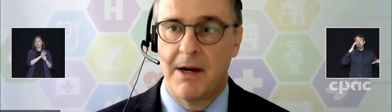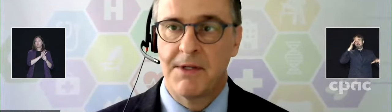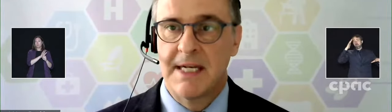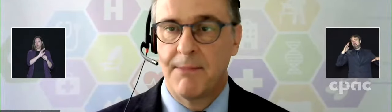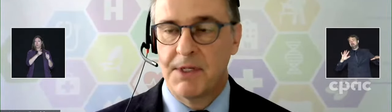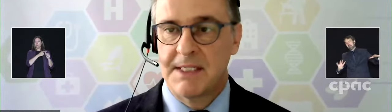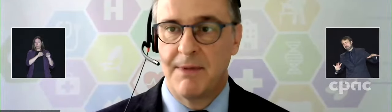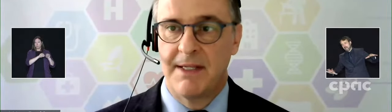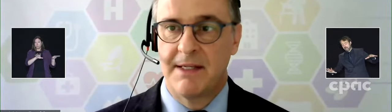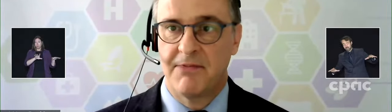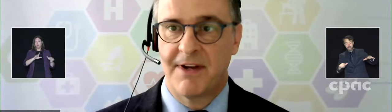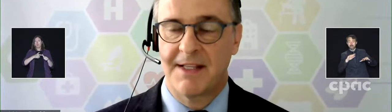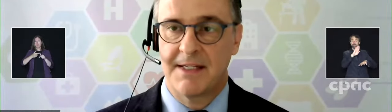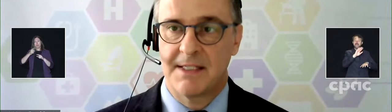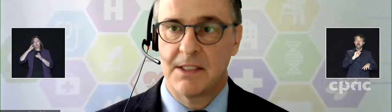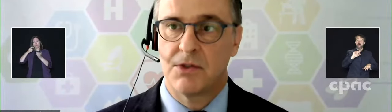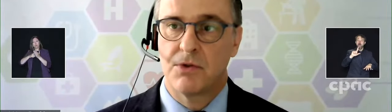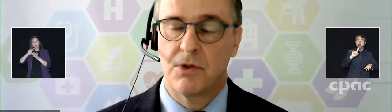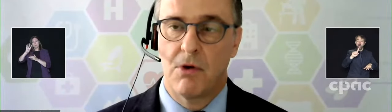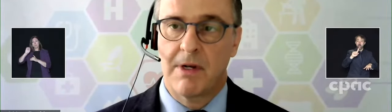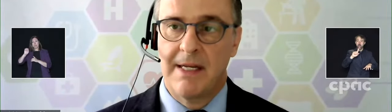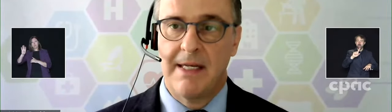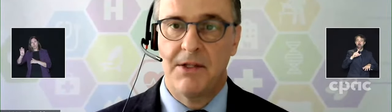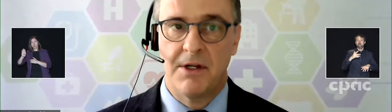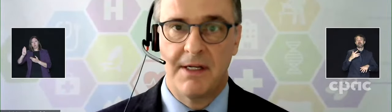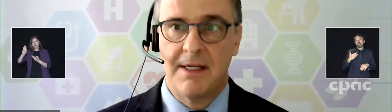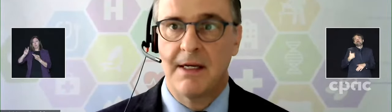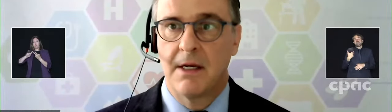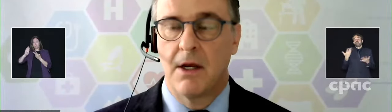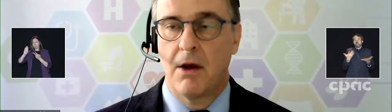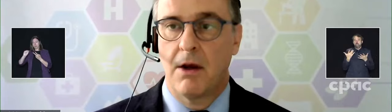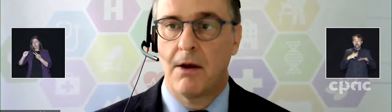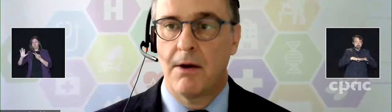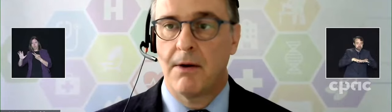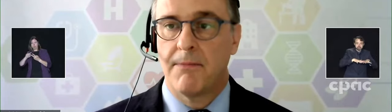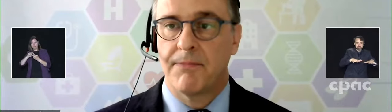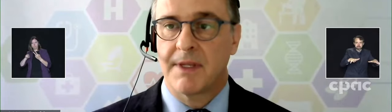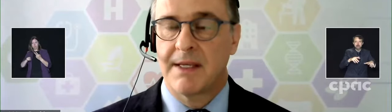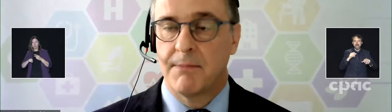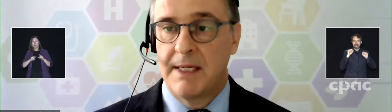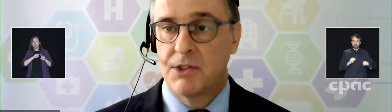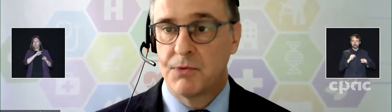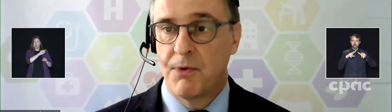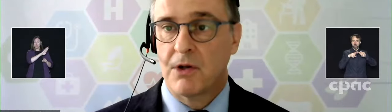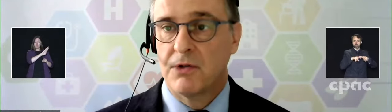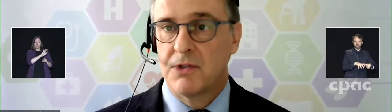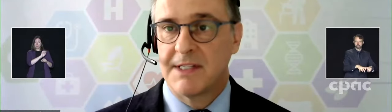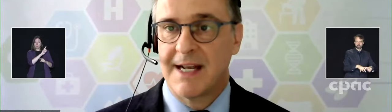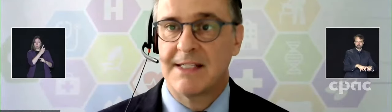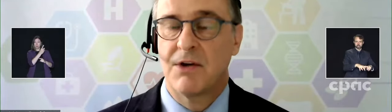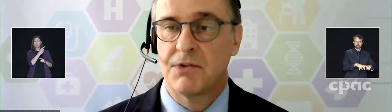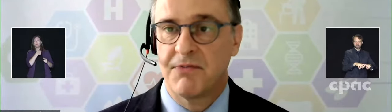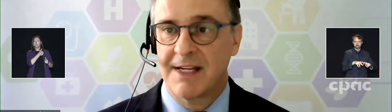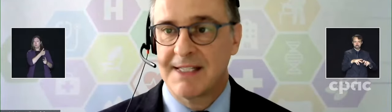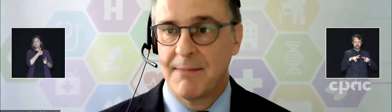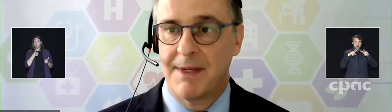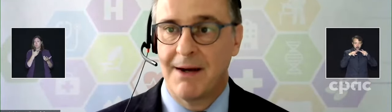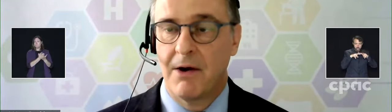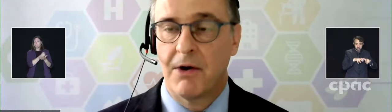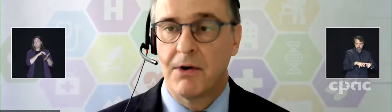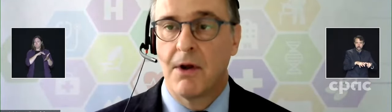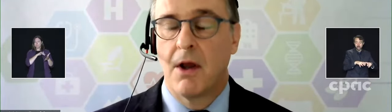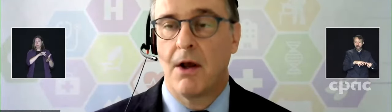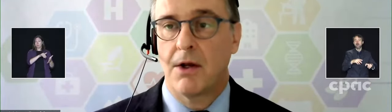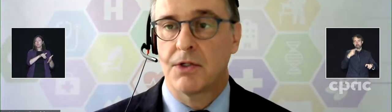avec le BA1,'est la possibilité de faire des études. Donc, les données qui supportent l'utilisation du vaccin